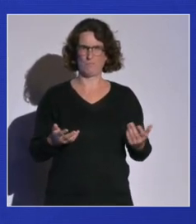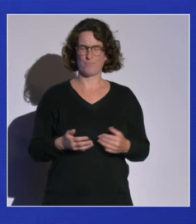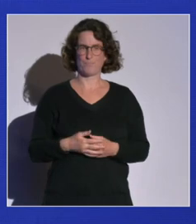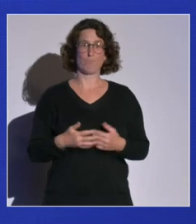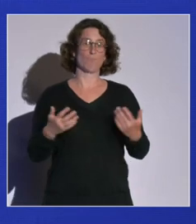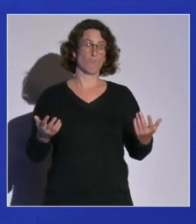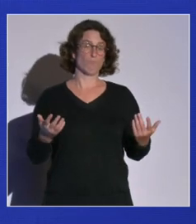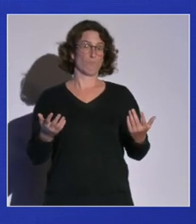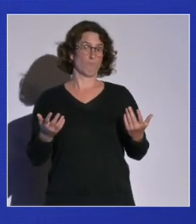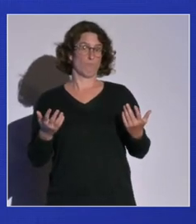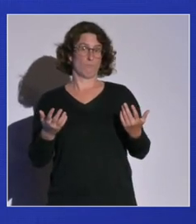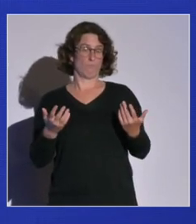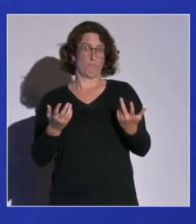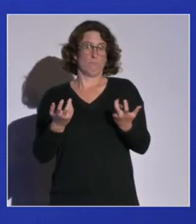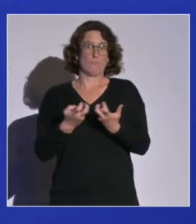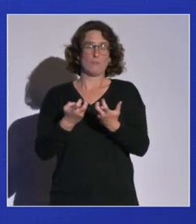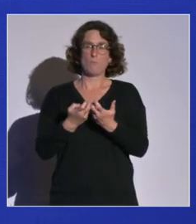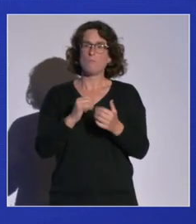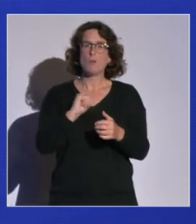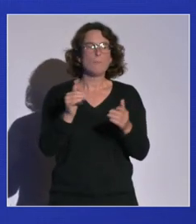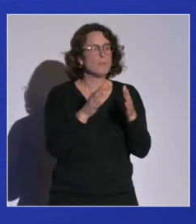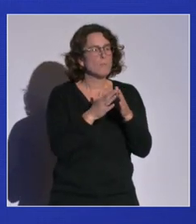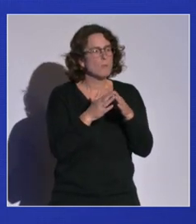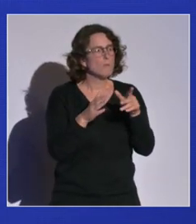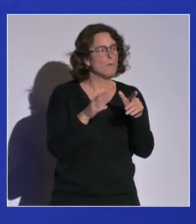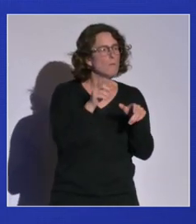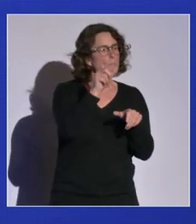par exemple, on ne demande jamais quel est le temps de travail effectif d'un